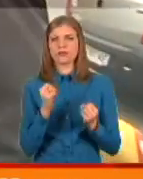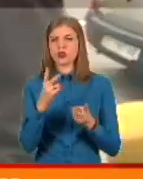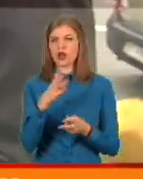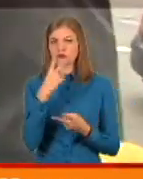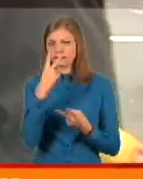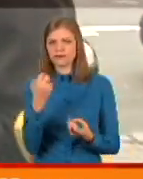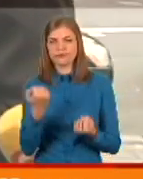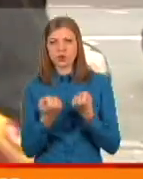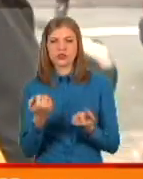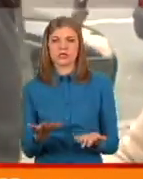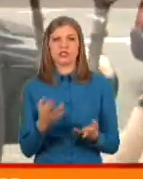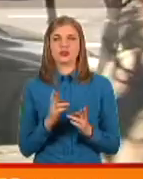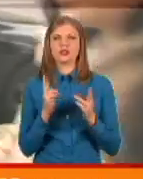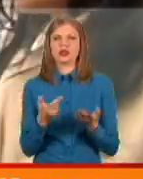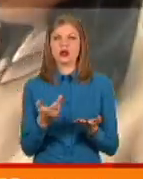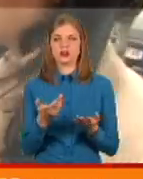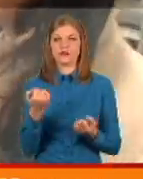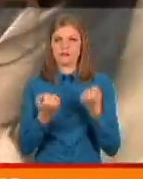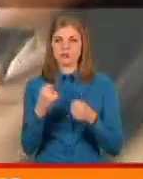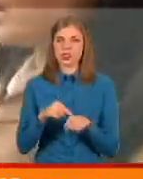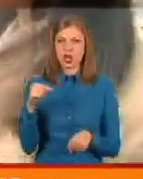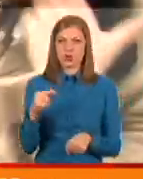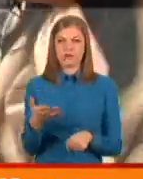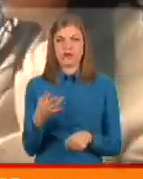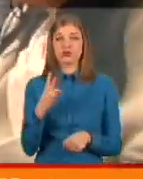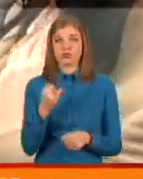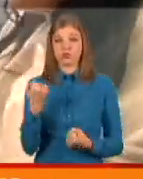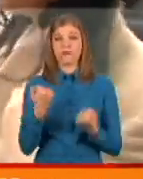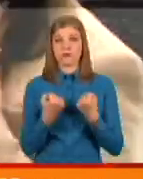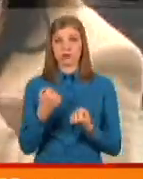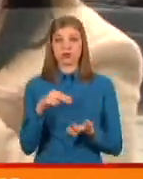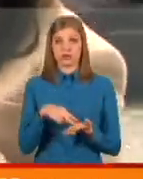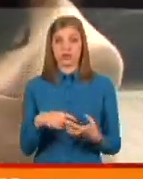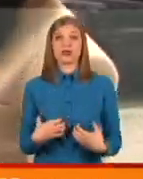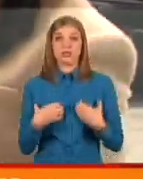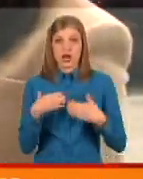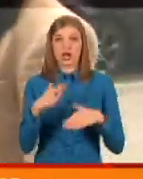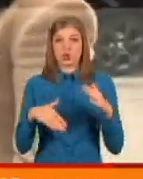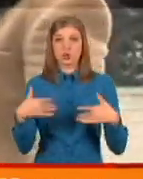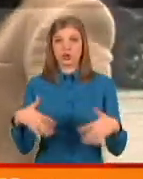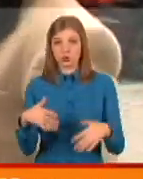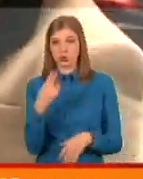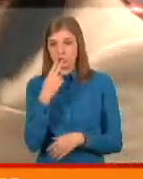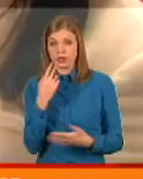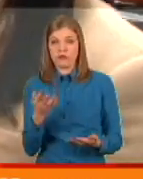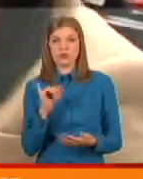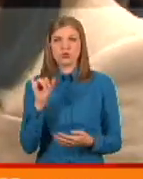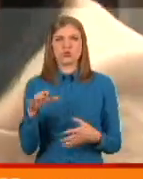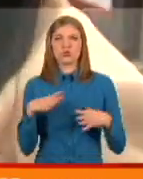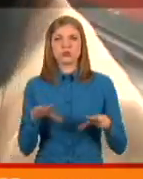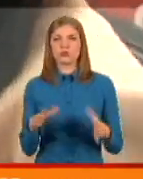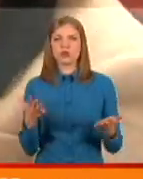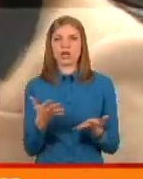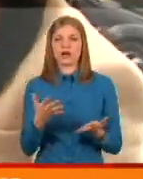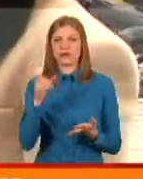виглядав водій? Як він реагував на те? Він стояв зляканий, руки трусились, курив. В нього не було